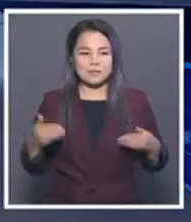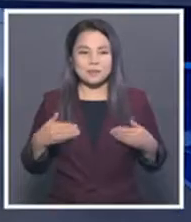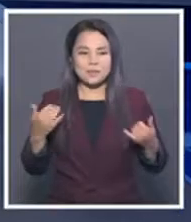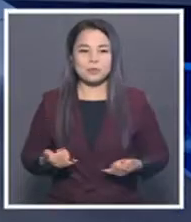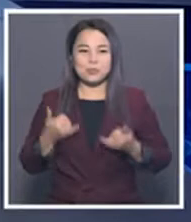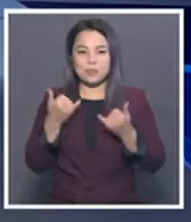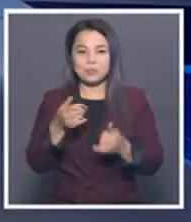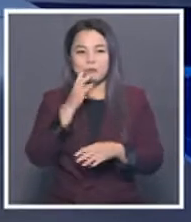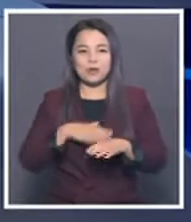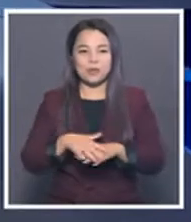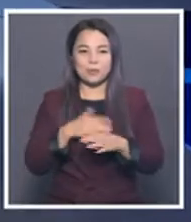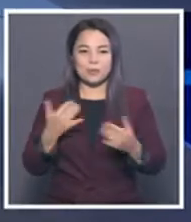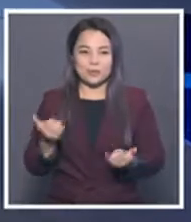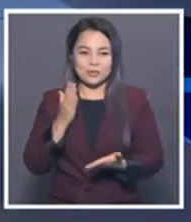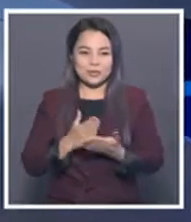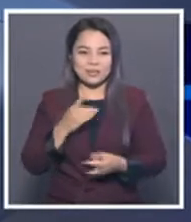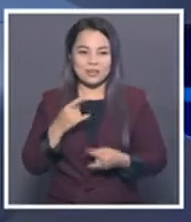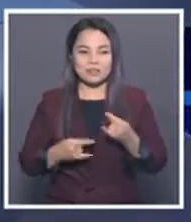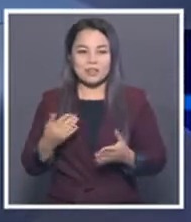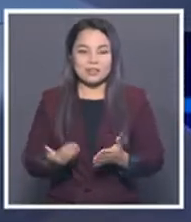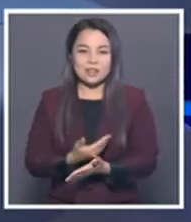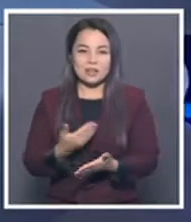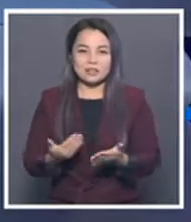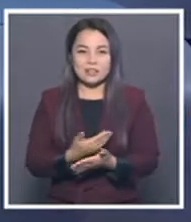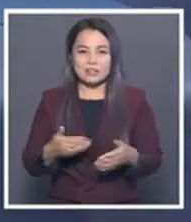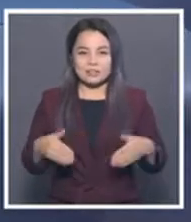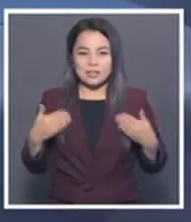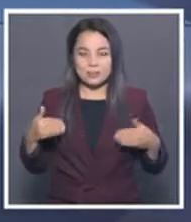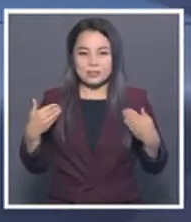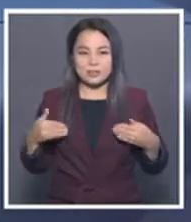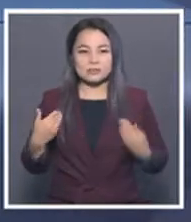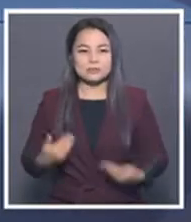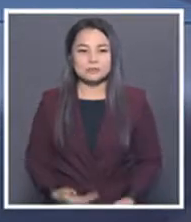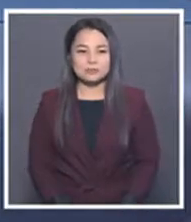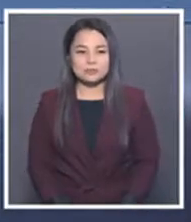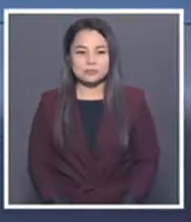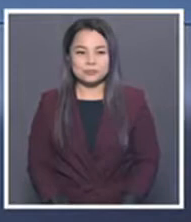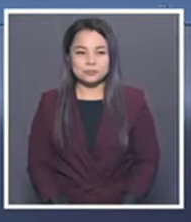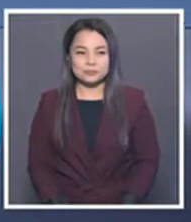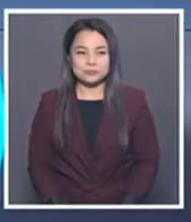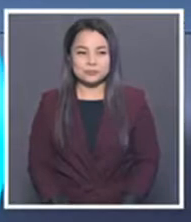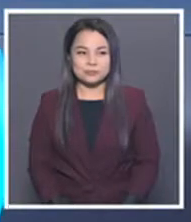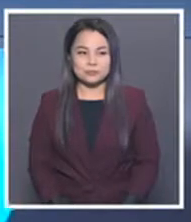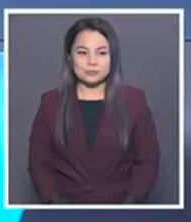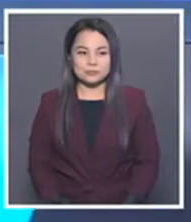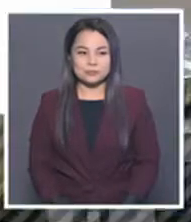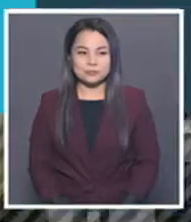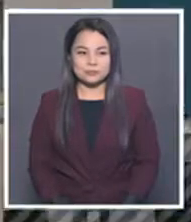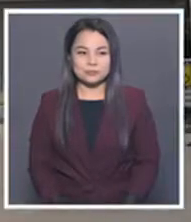Кешарық тікелей эфирде ақпарат студияда Ләйлә Дулатқызы сурд аудармада әріптесім Шырын Жанғабыл алдымен алдыңдатпа.